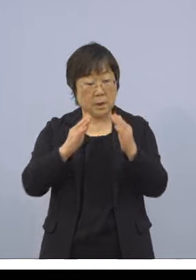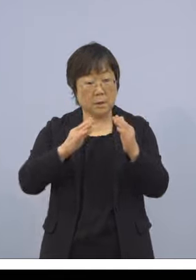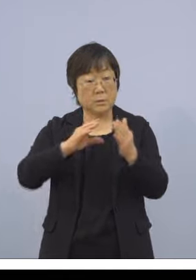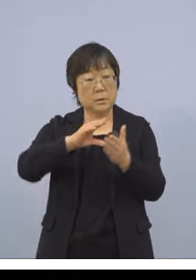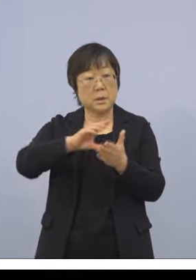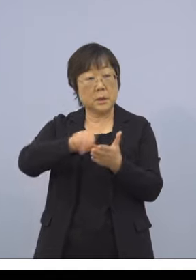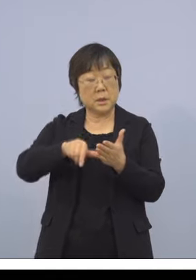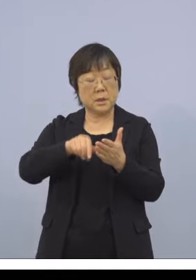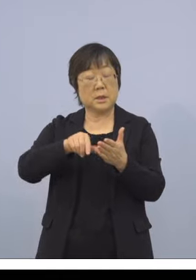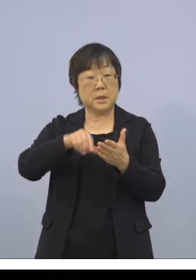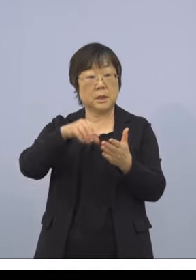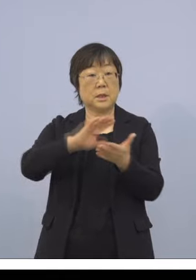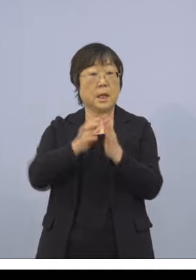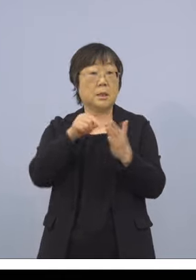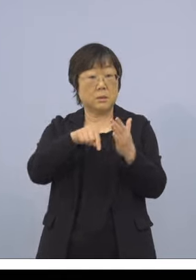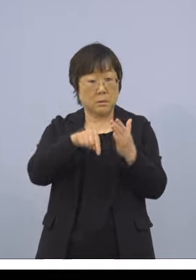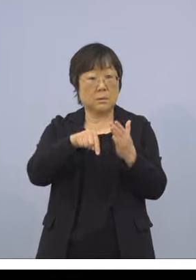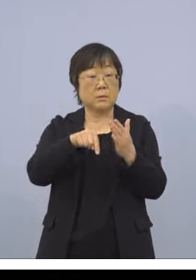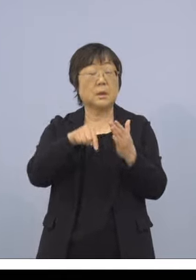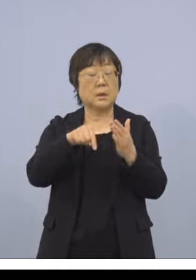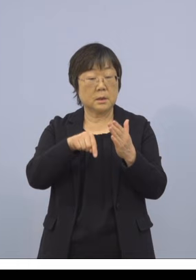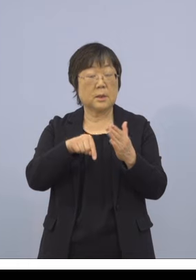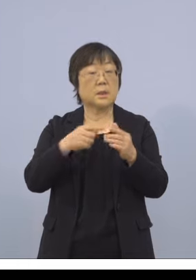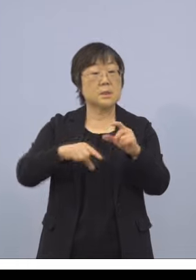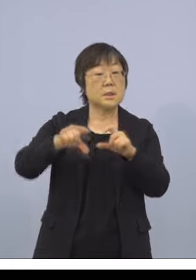、さらに